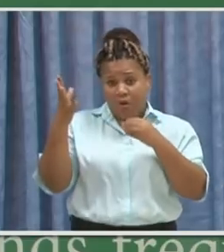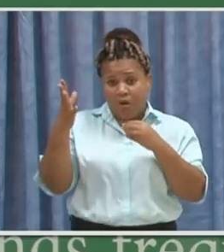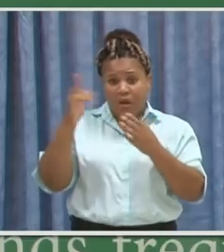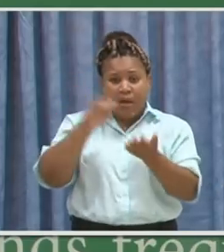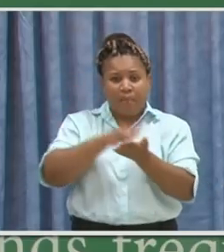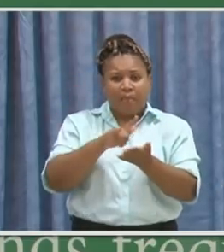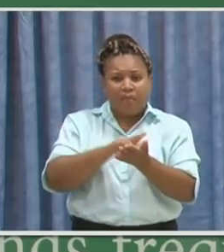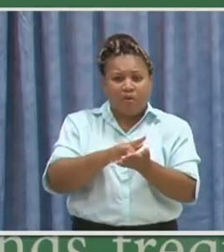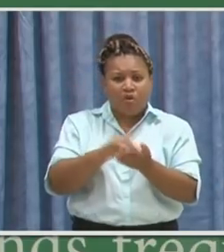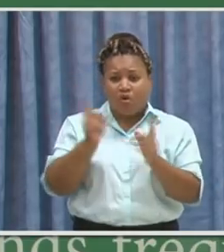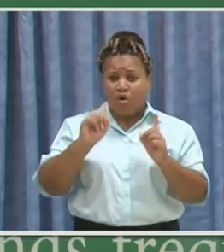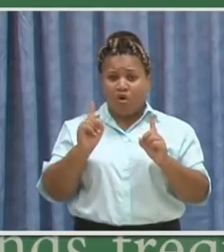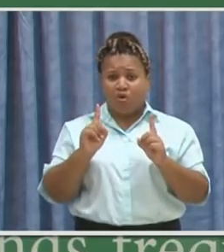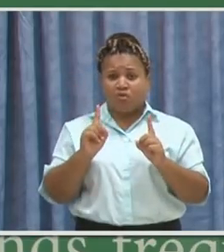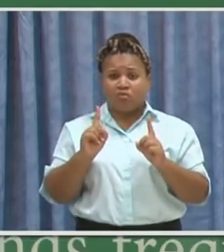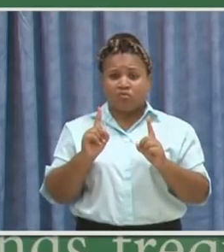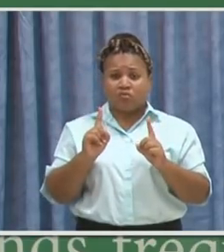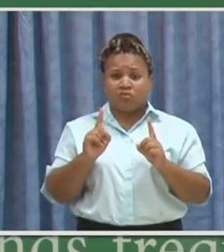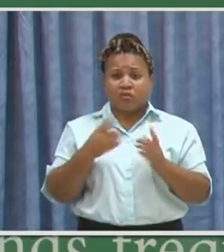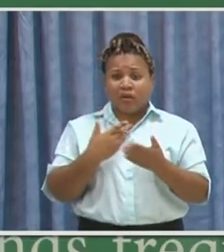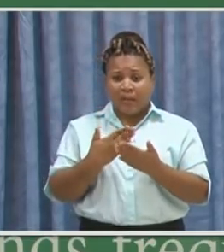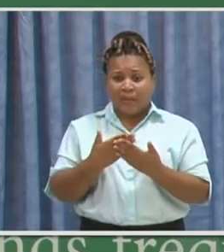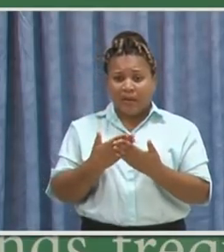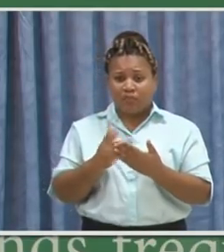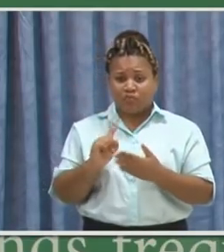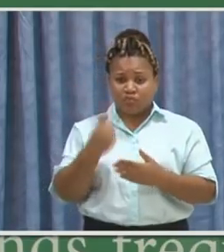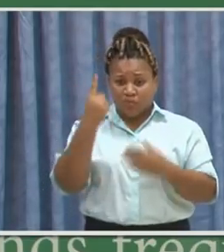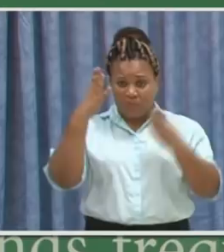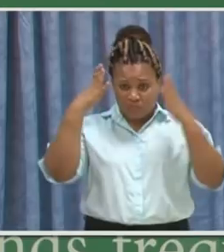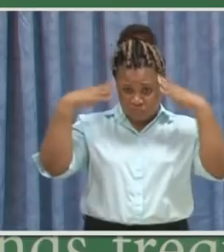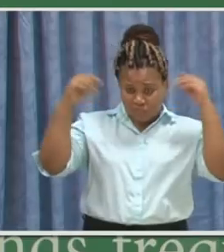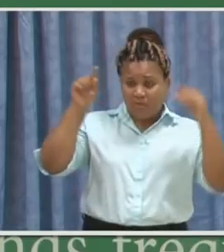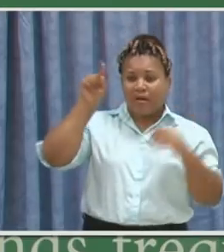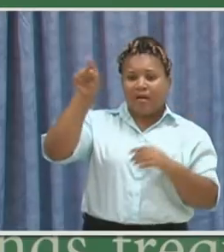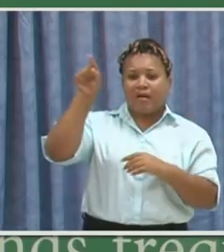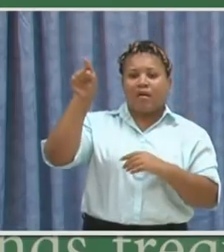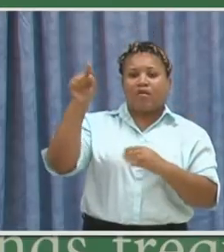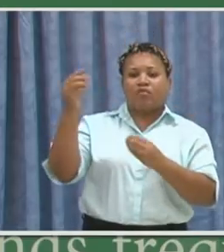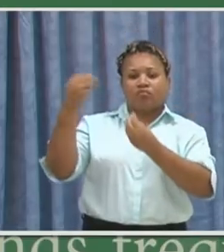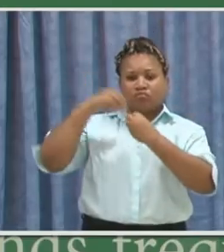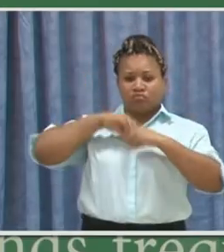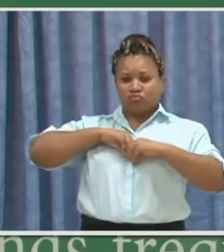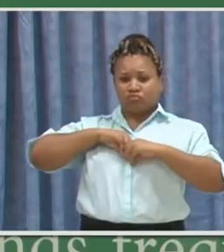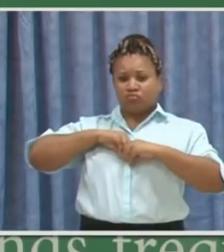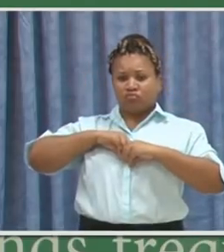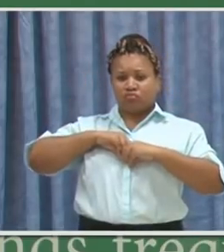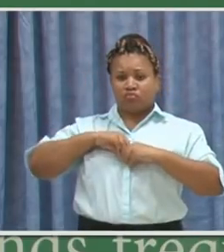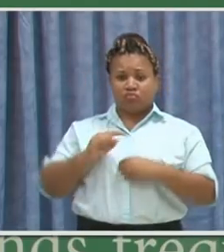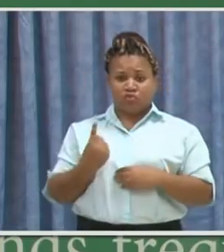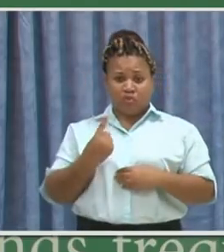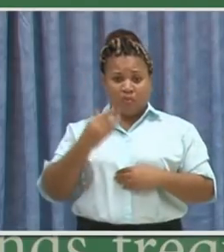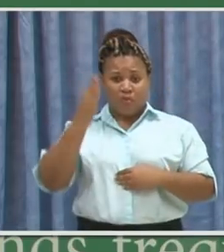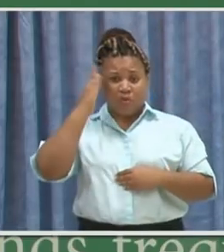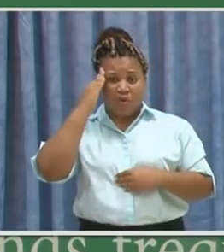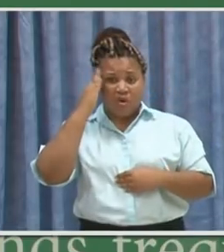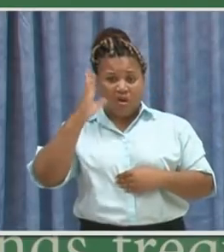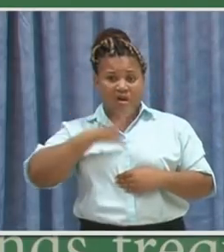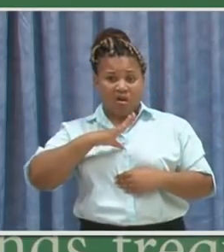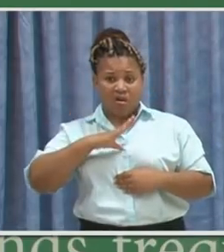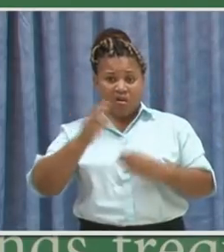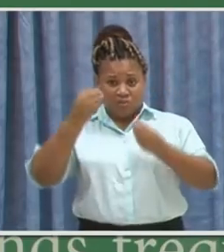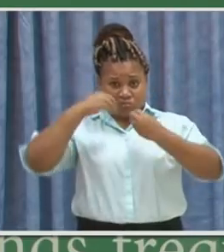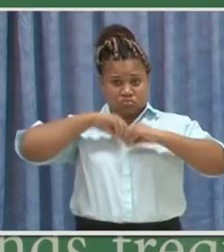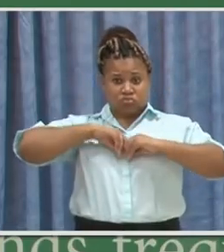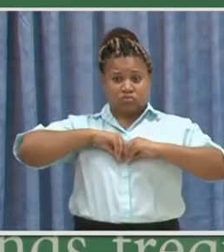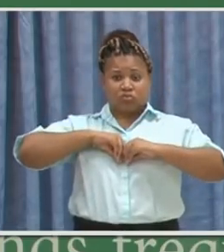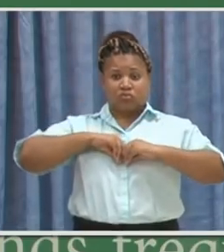agent pour permettre de travel mais mon pas comprend ça quelle raisonnement ouais so en nous pas